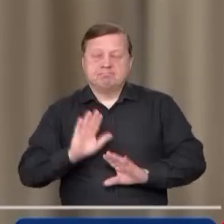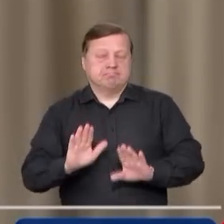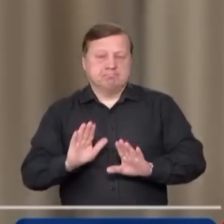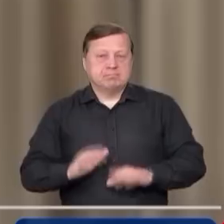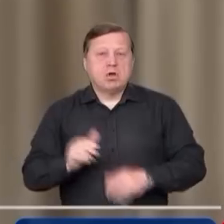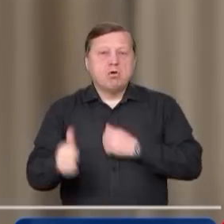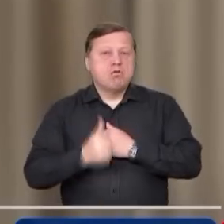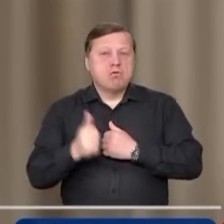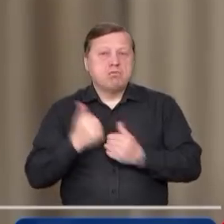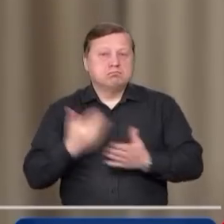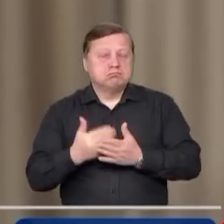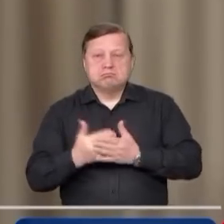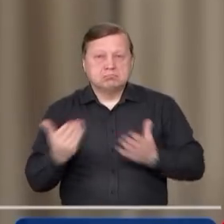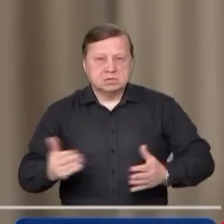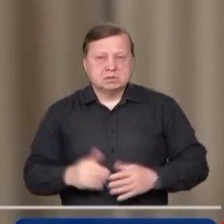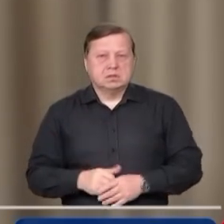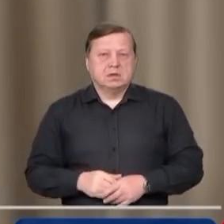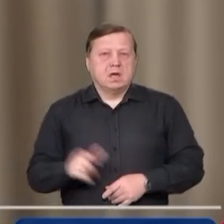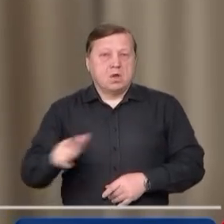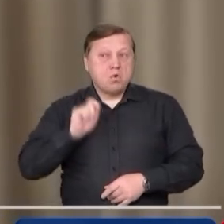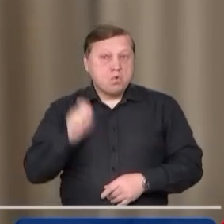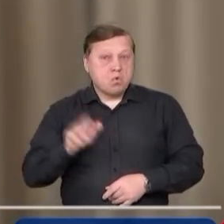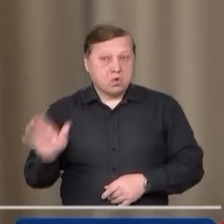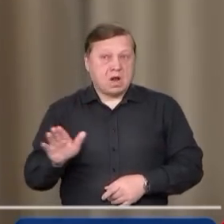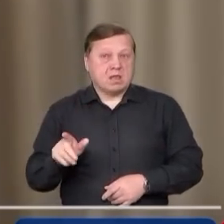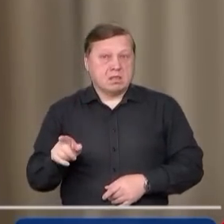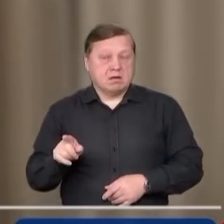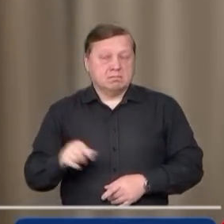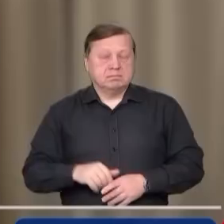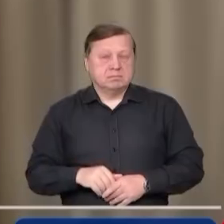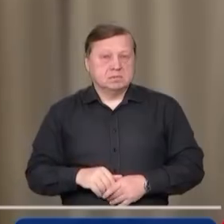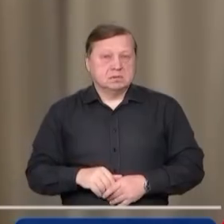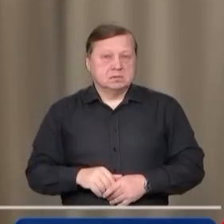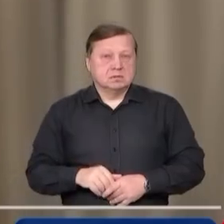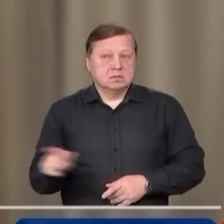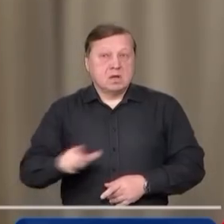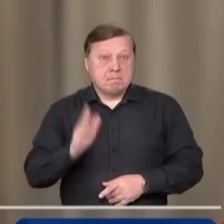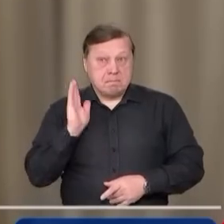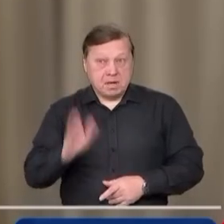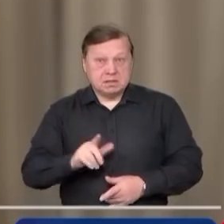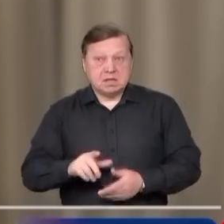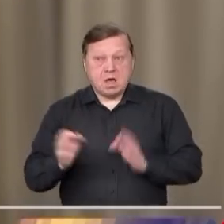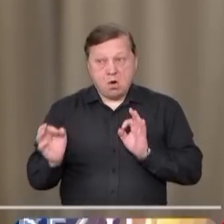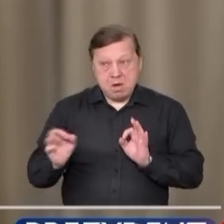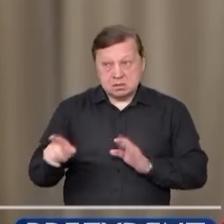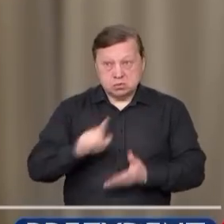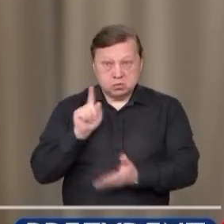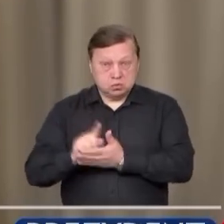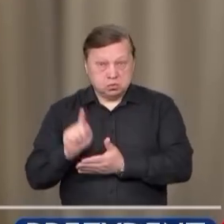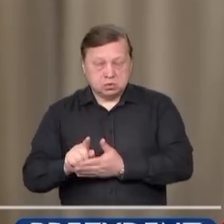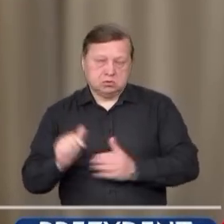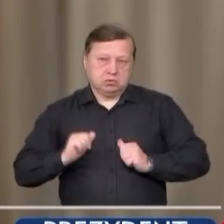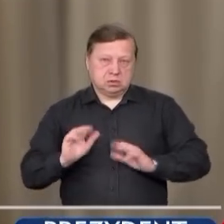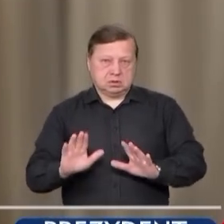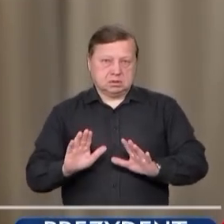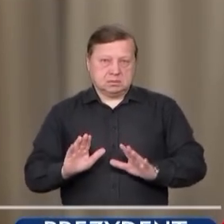wszystkim o to, żeby zapewnić, że Ukraina będzie miała możliwości odniesienia sukcesu obecnie. Także mamy tutaj